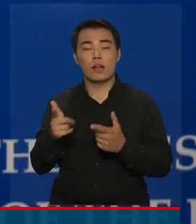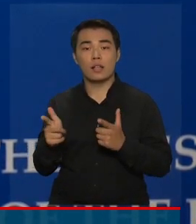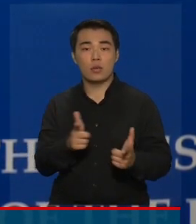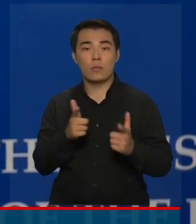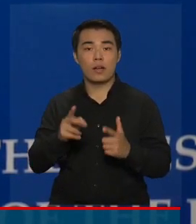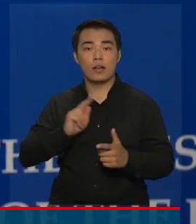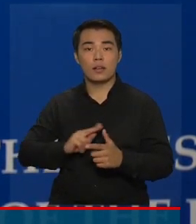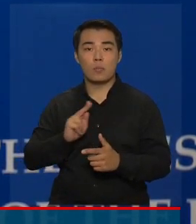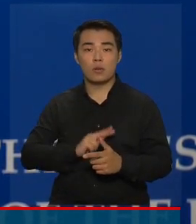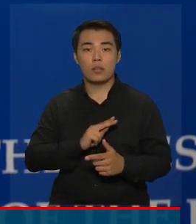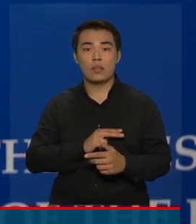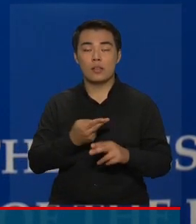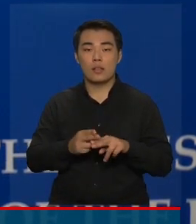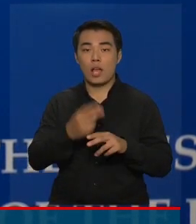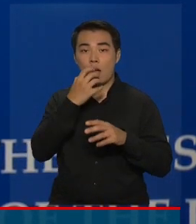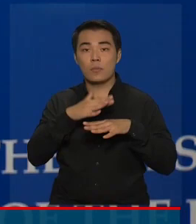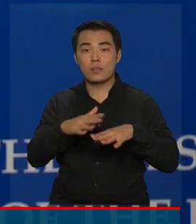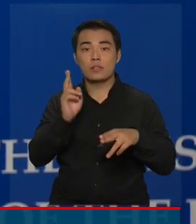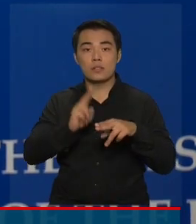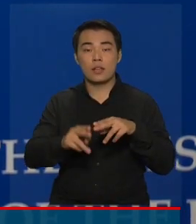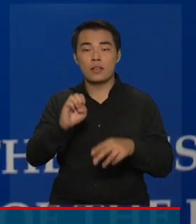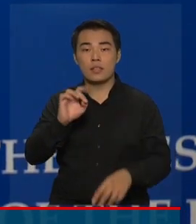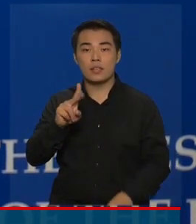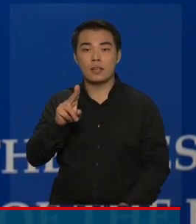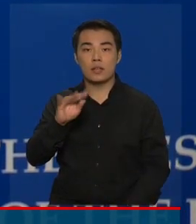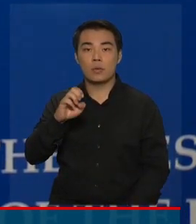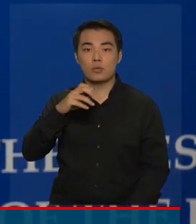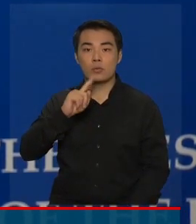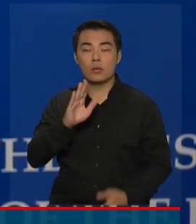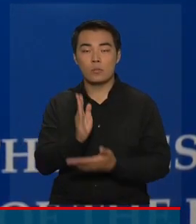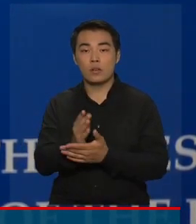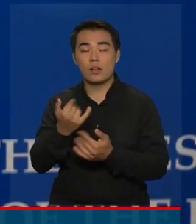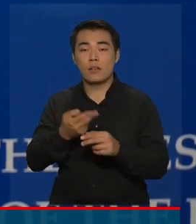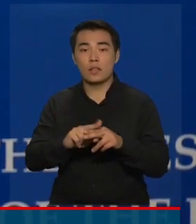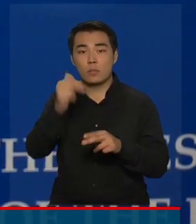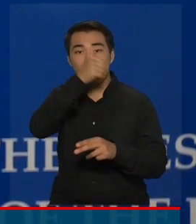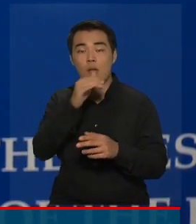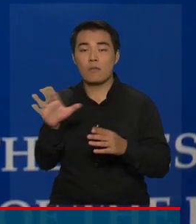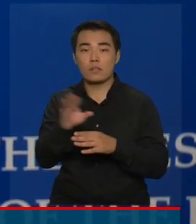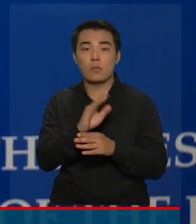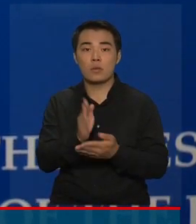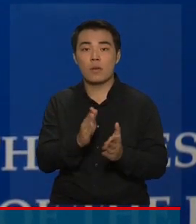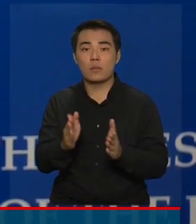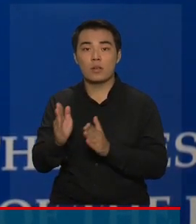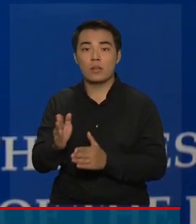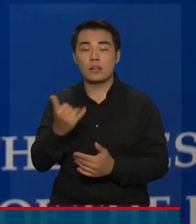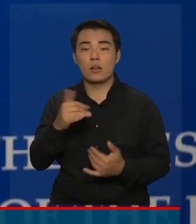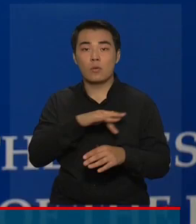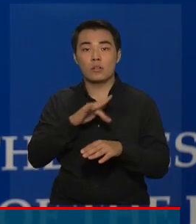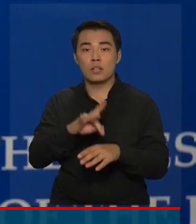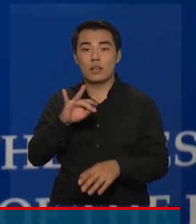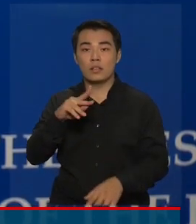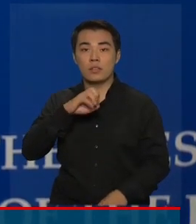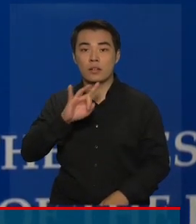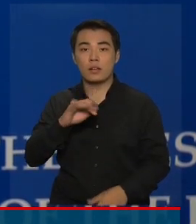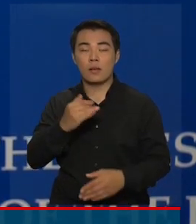Подготовительные работы к отопительным сезонам заканчиваются в Экибастузе. Я думаю, там все штатно пройдет в этом году. По городу Ридер достаточно